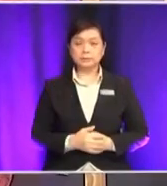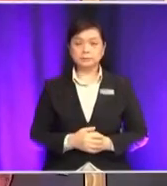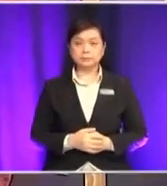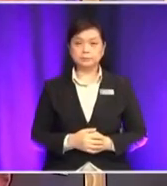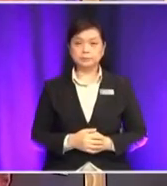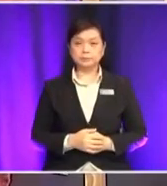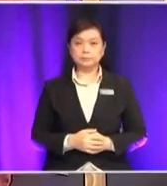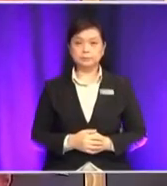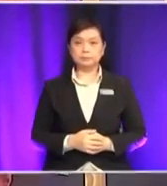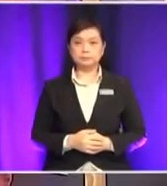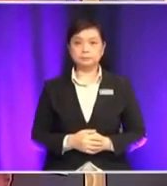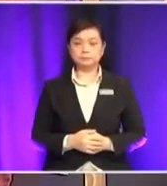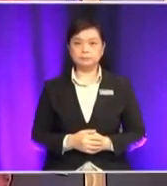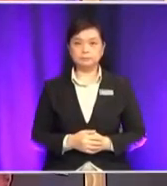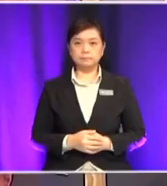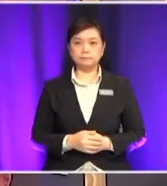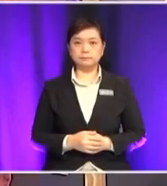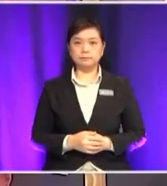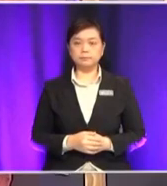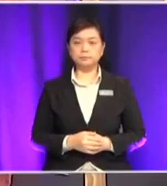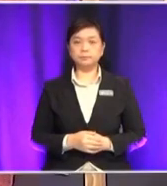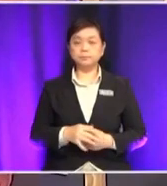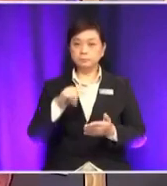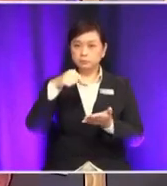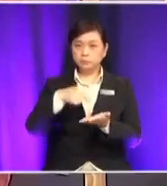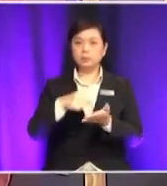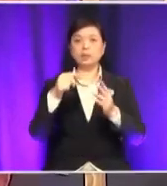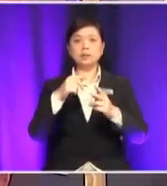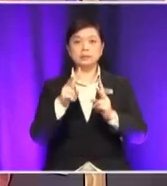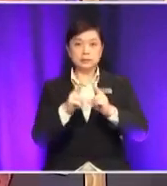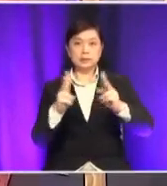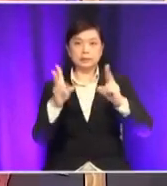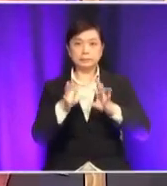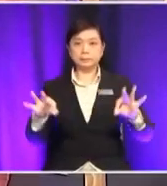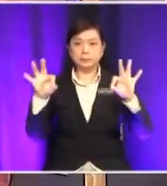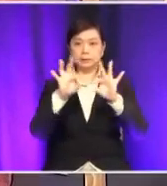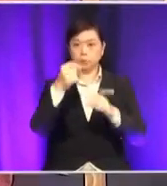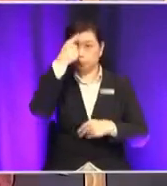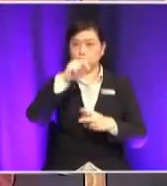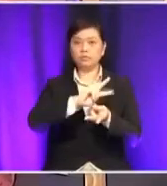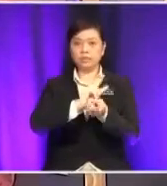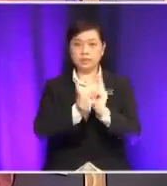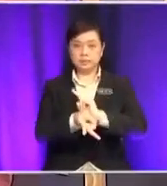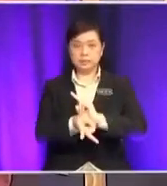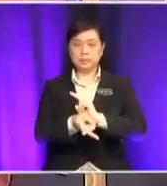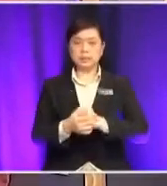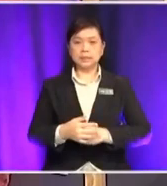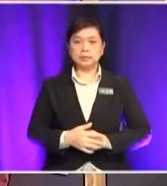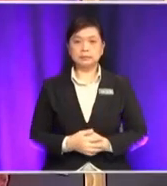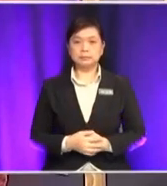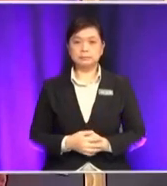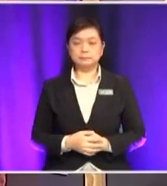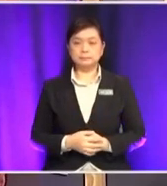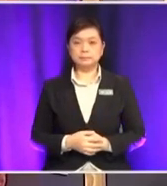itu yang menyebabkan kita ini boleh ada evolusi dari segi genetik ya oke jenis